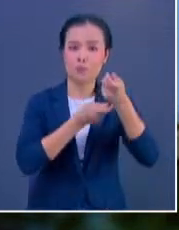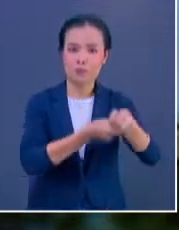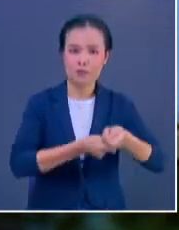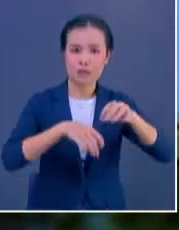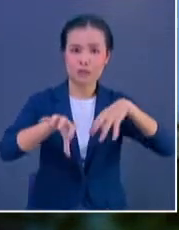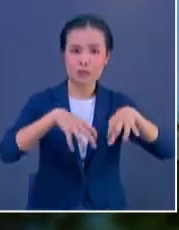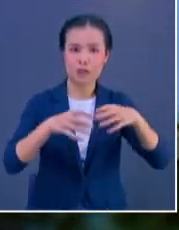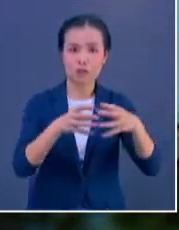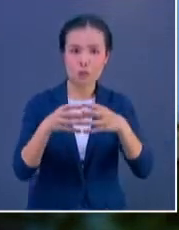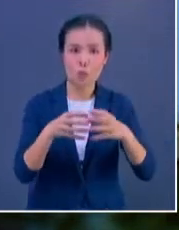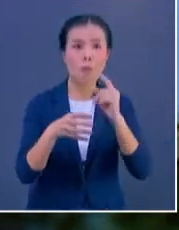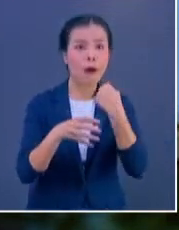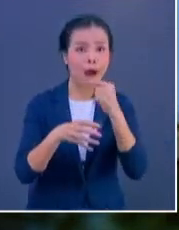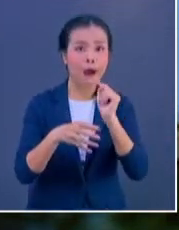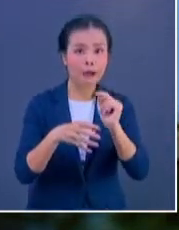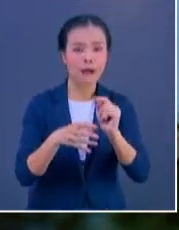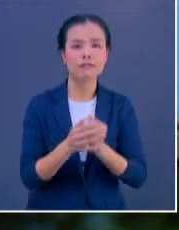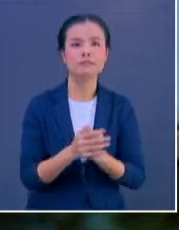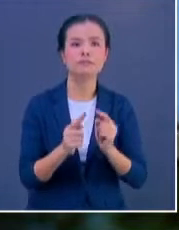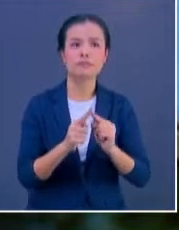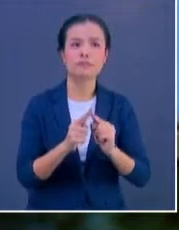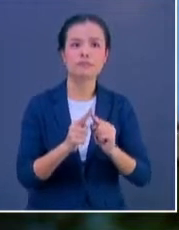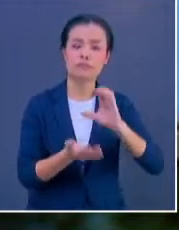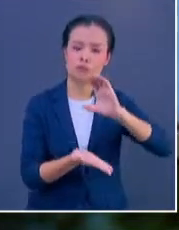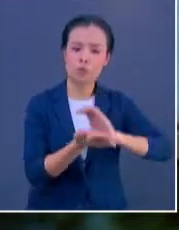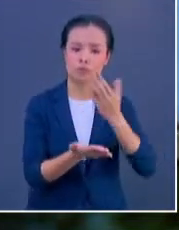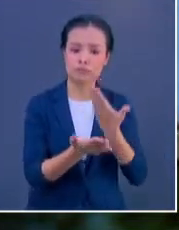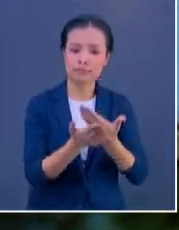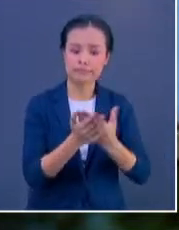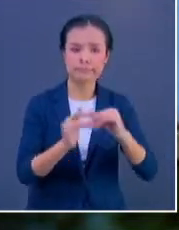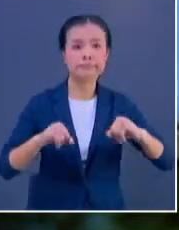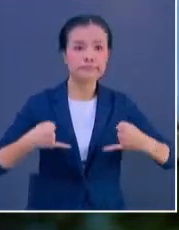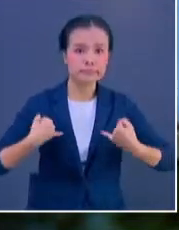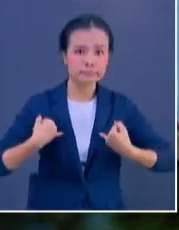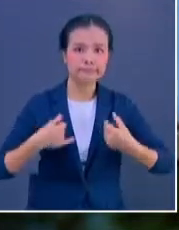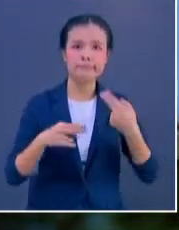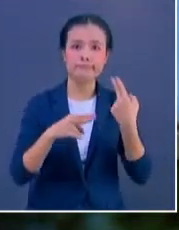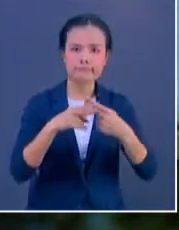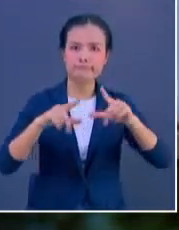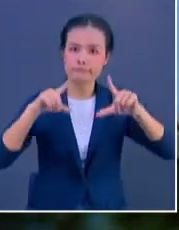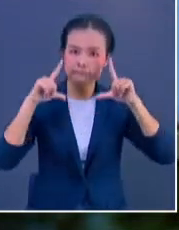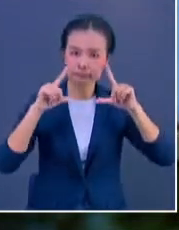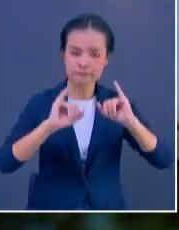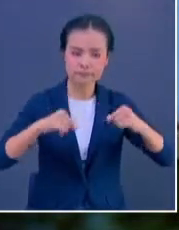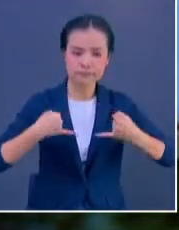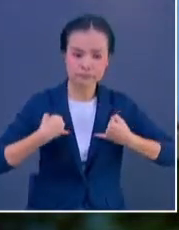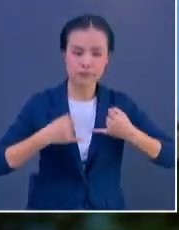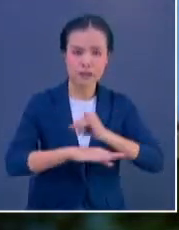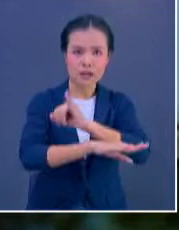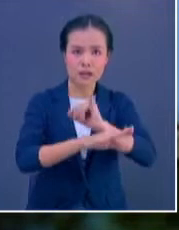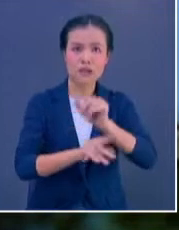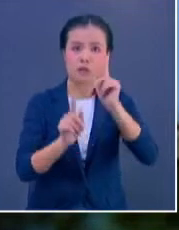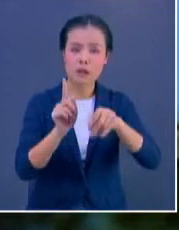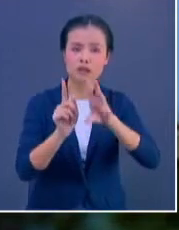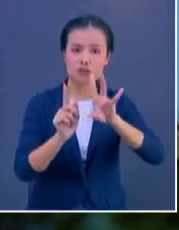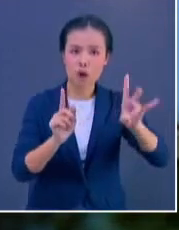สรรมาให้กับกลุ่มคนไหนกันแน่และการที่ตกอยู่ในมือนายทุนหรือว่าคนที่มีชื่อเสียงและครอบครองปริมาณมากขนาดนี้มันถูกกฎหม